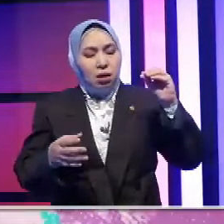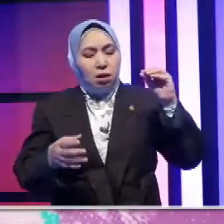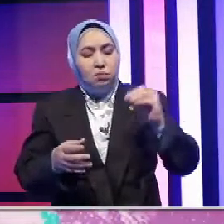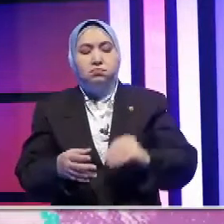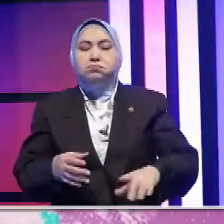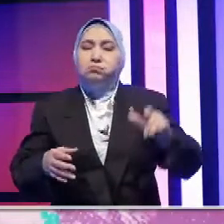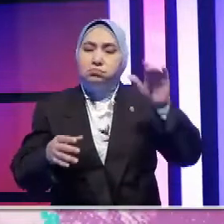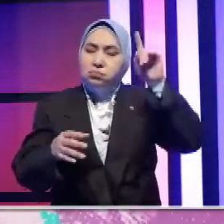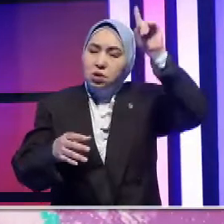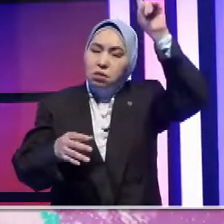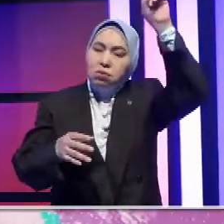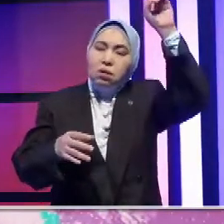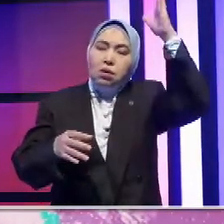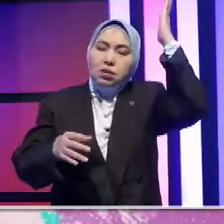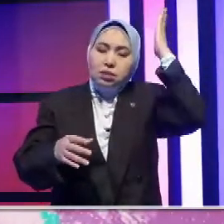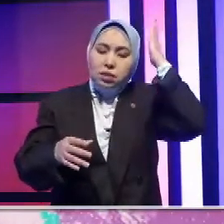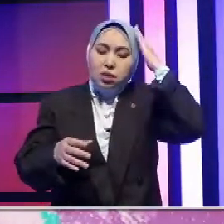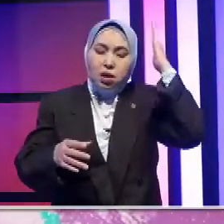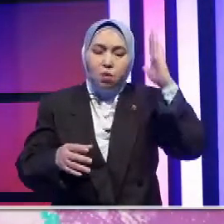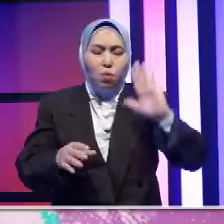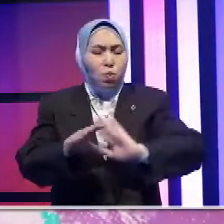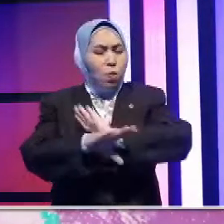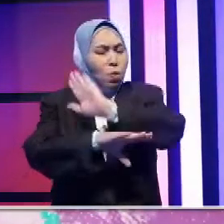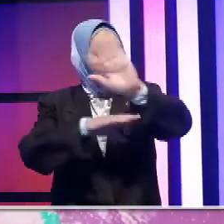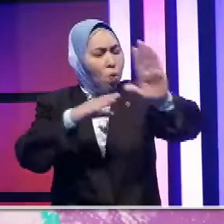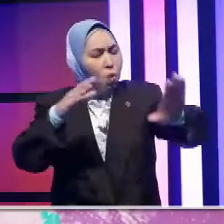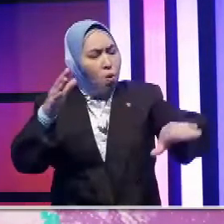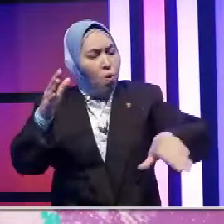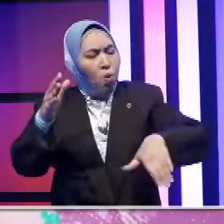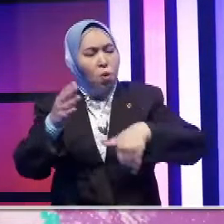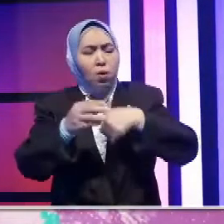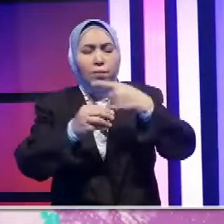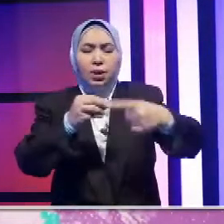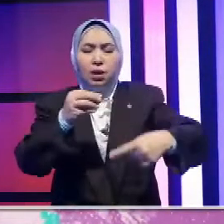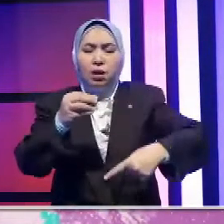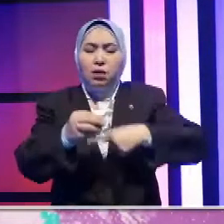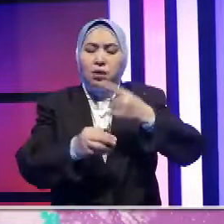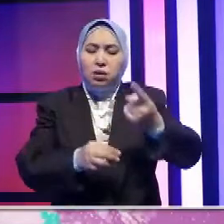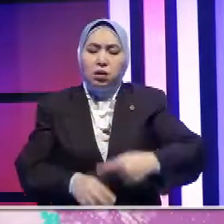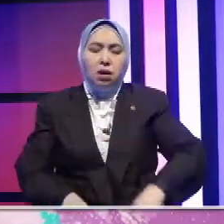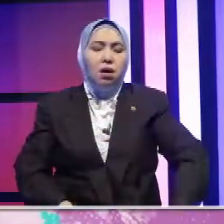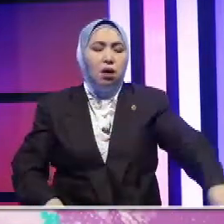والكافرون لهم عذاب